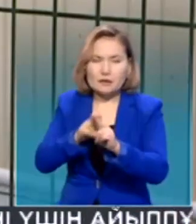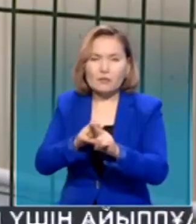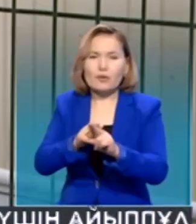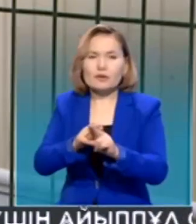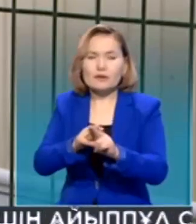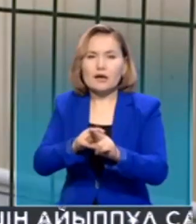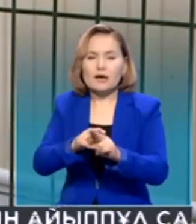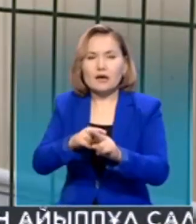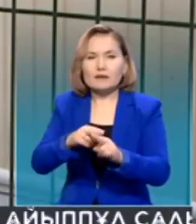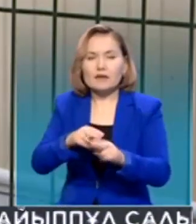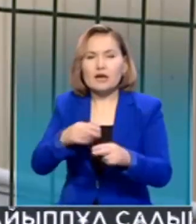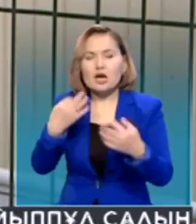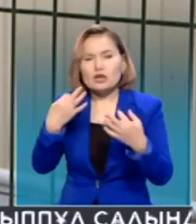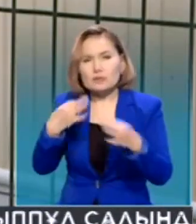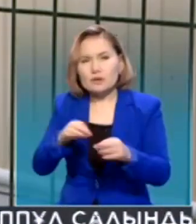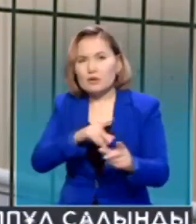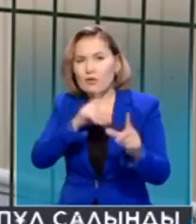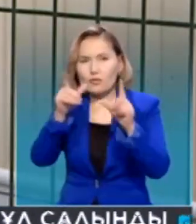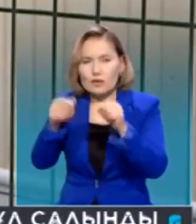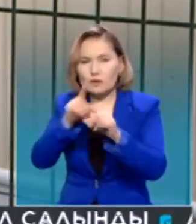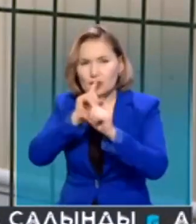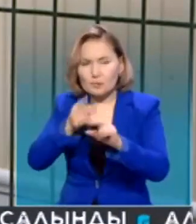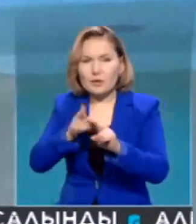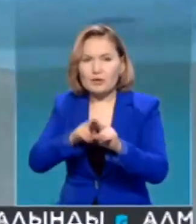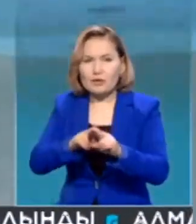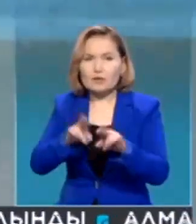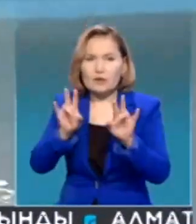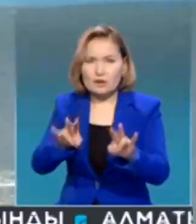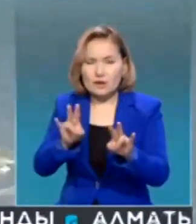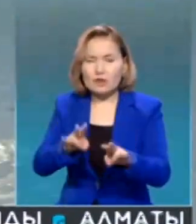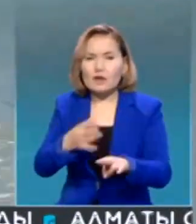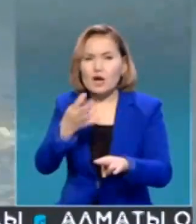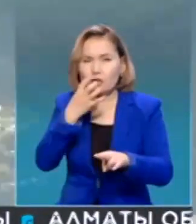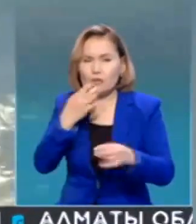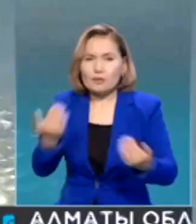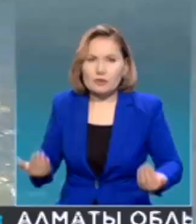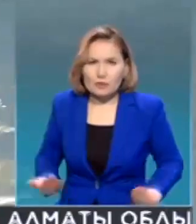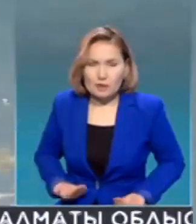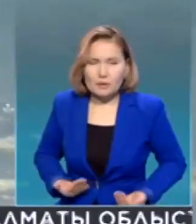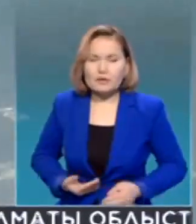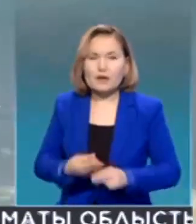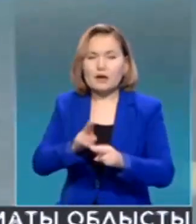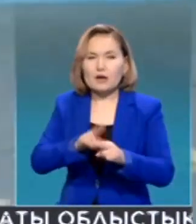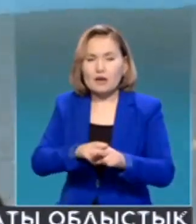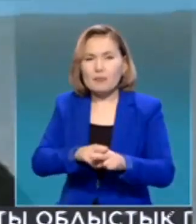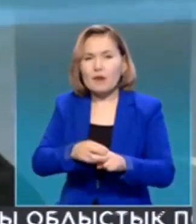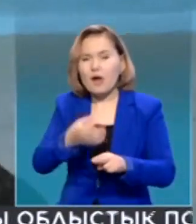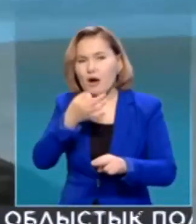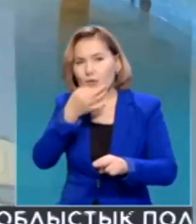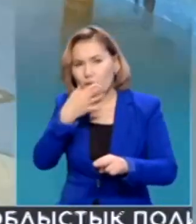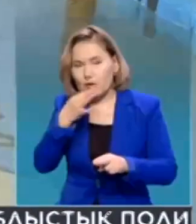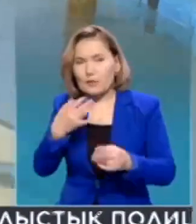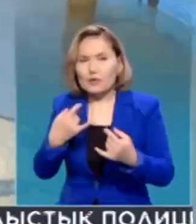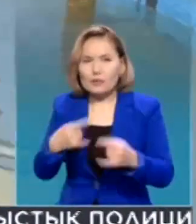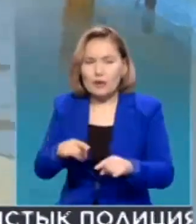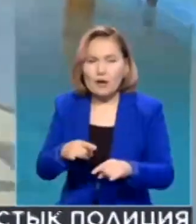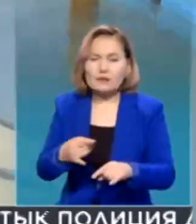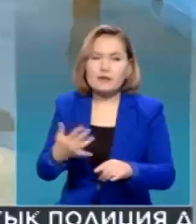кетпейді. Бір тоғанда, бір жыл жерде бұлар өмір сүреді. Бұлар да балапан басады, 5-7,